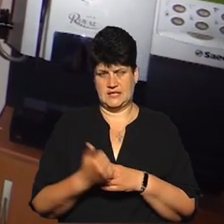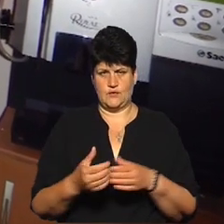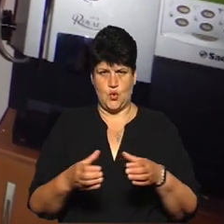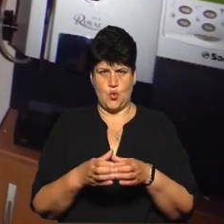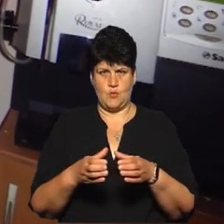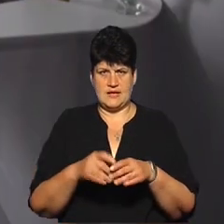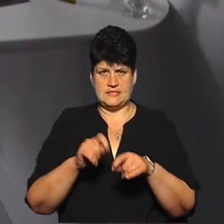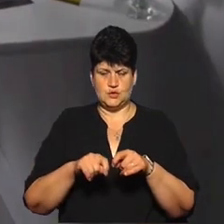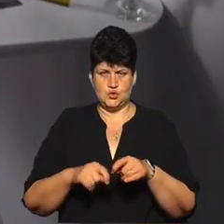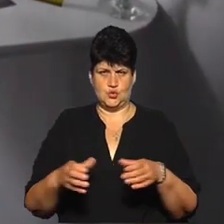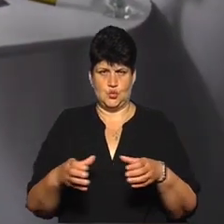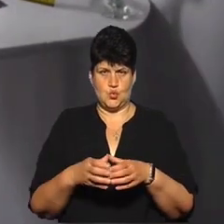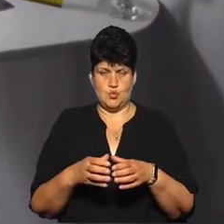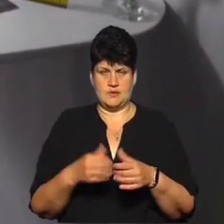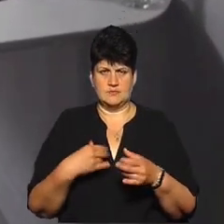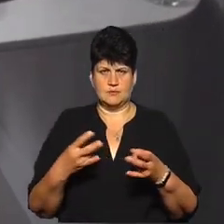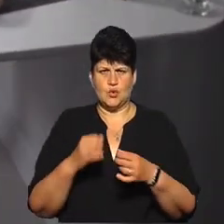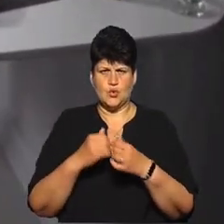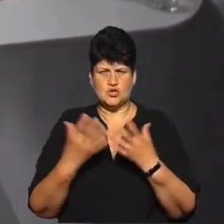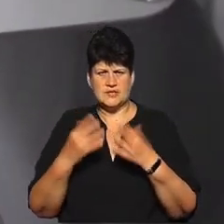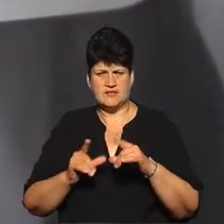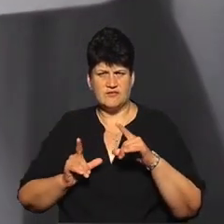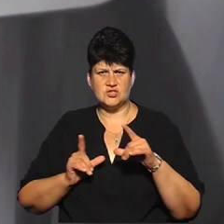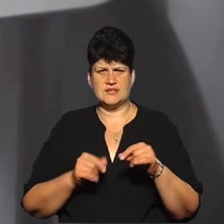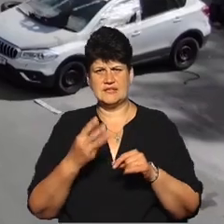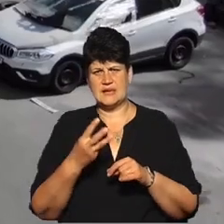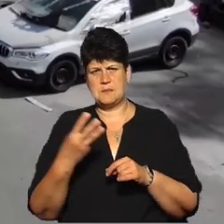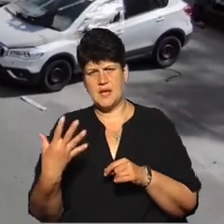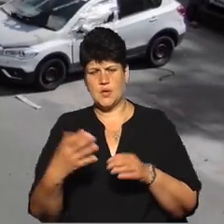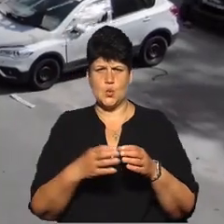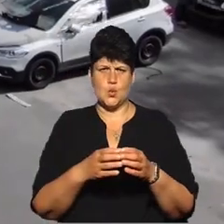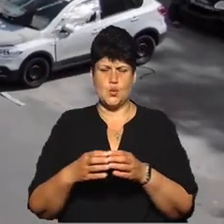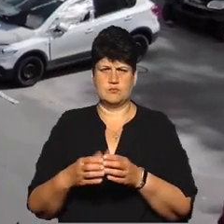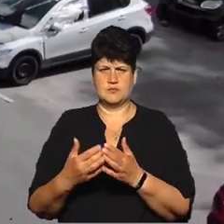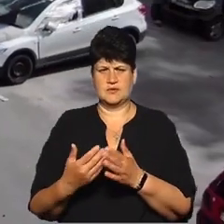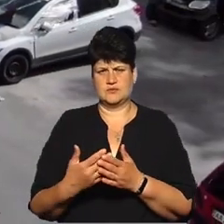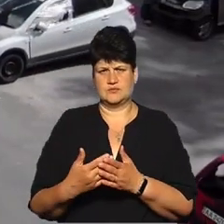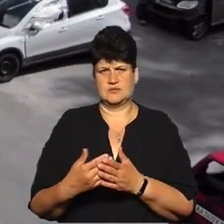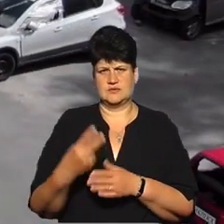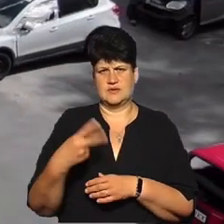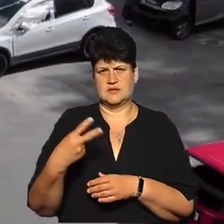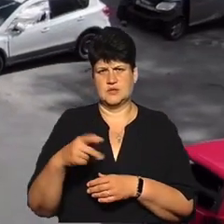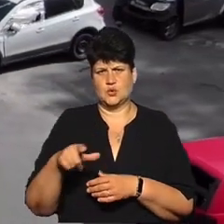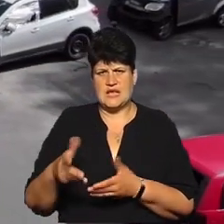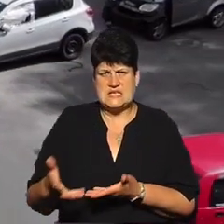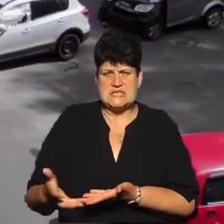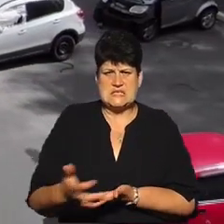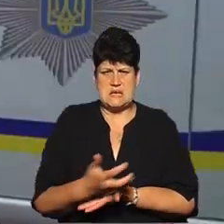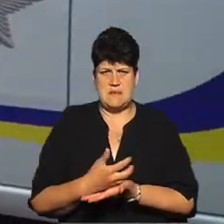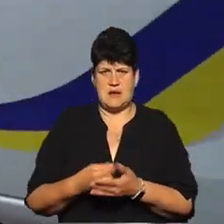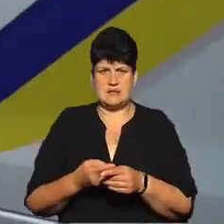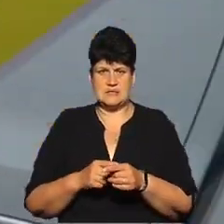нам довелося кожен день виїжджаючи 3-5 груп, біля двох десятків людей збирати. Це кожна похоронна команда,